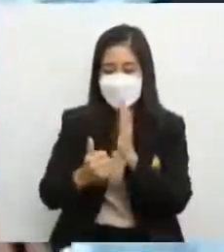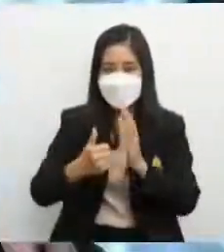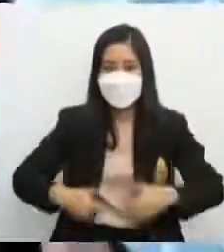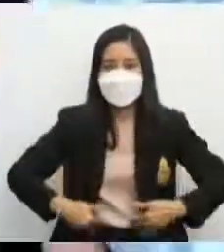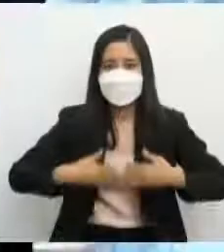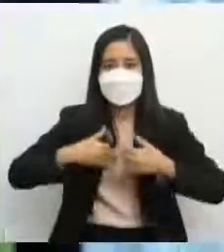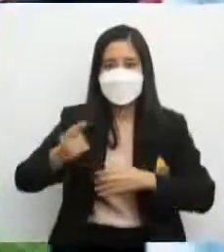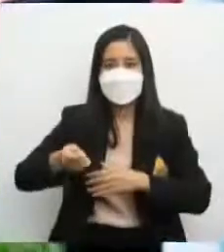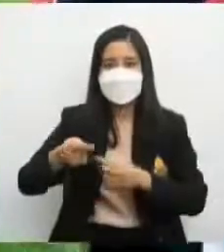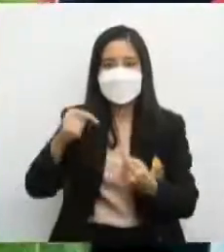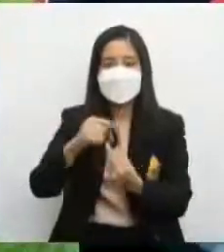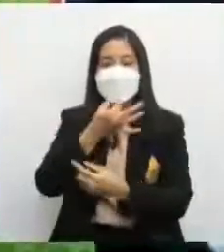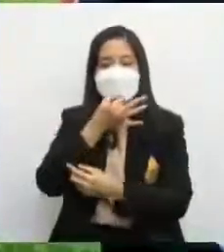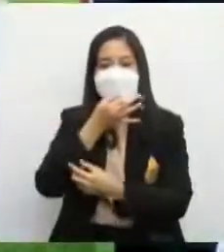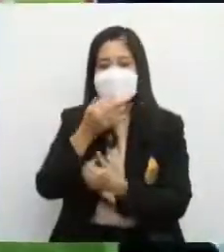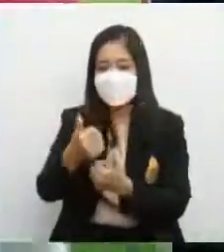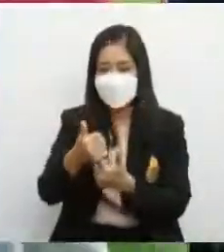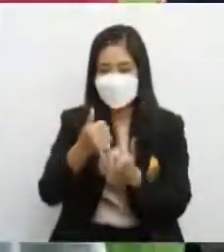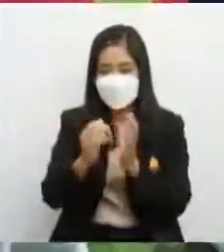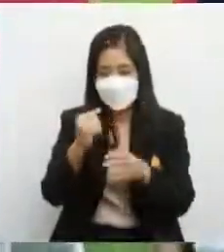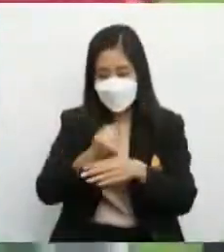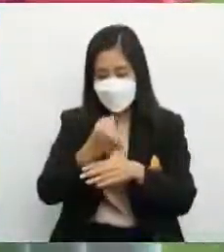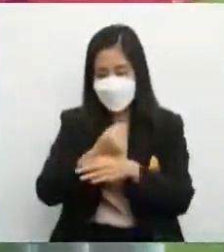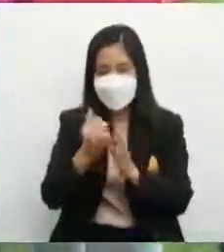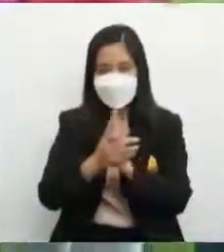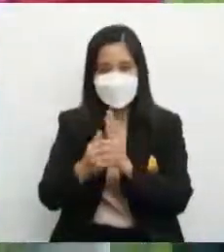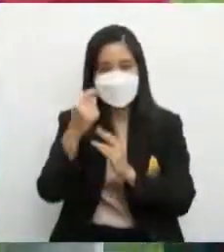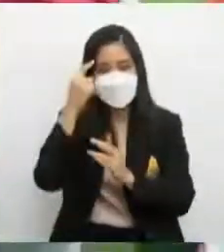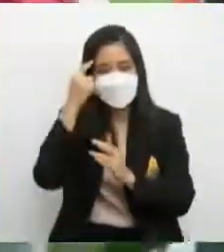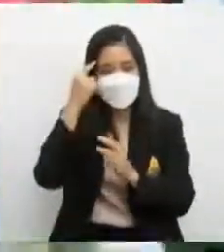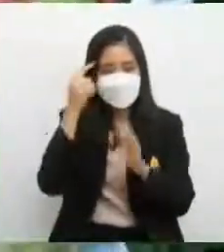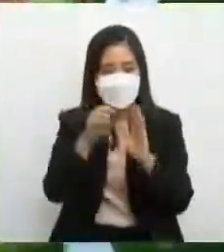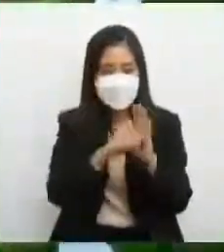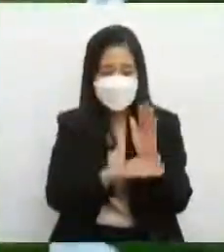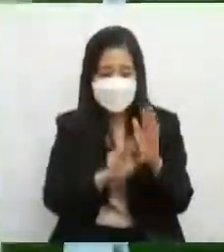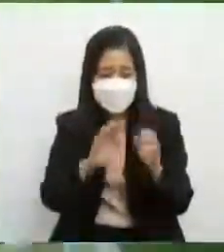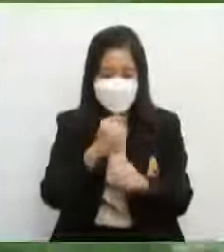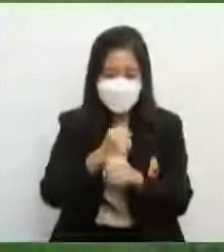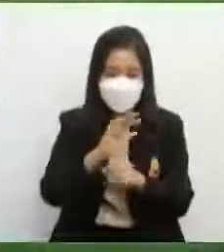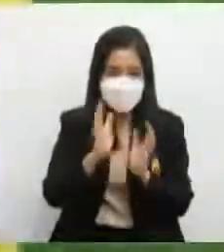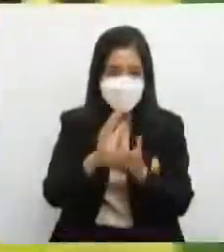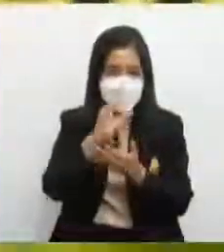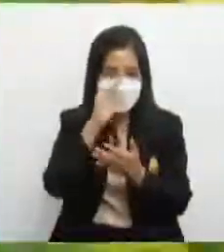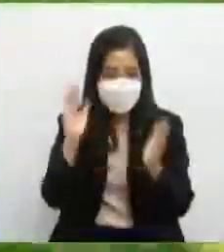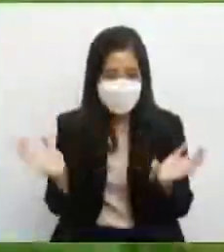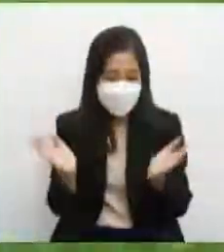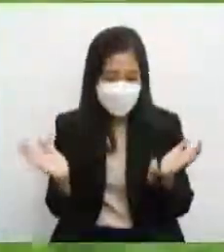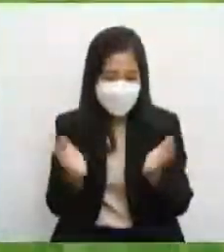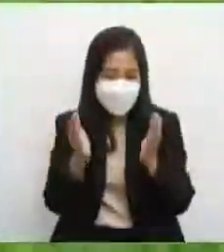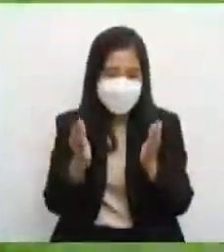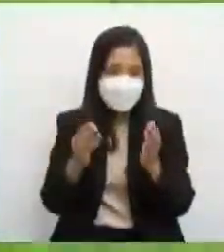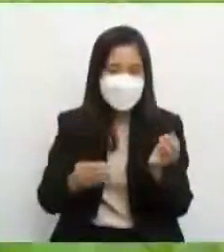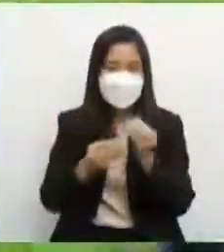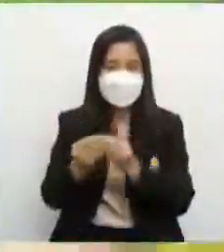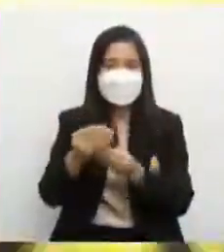ประกอบอาชีพฝึกทักษะกระบวนการคิดในการทำงานของนักเรียนส่งเสริมสนับสนุนการสร้างงานและอ